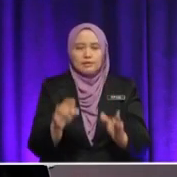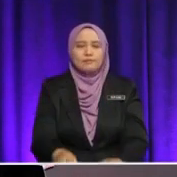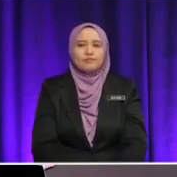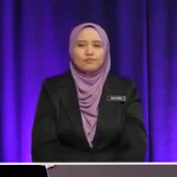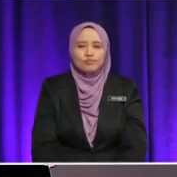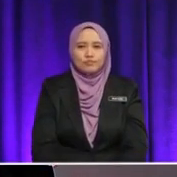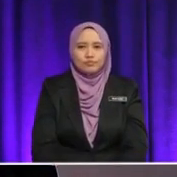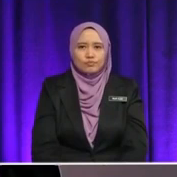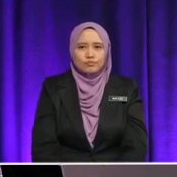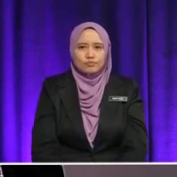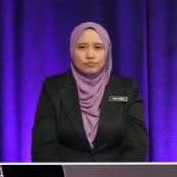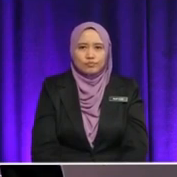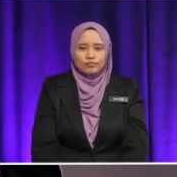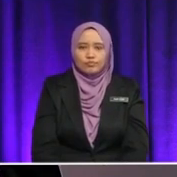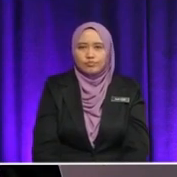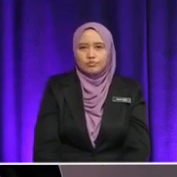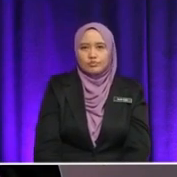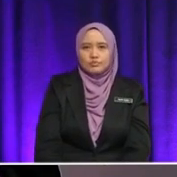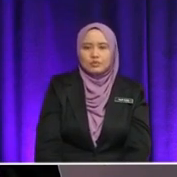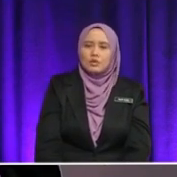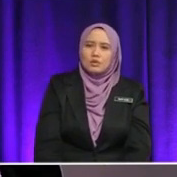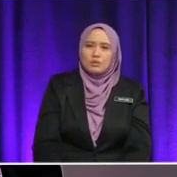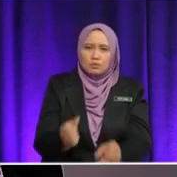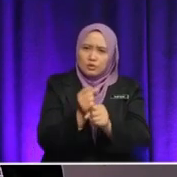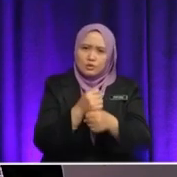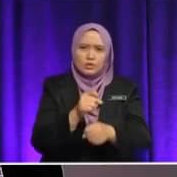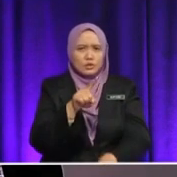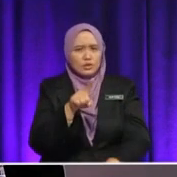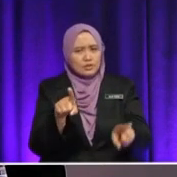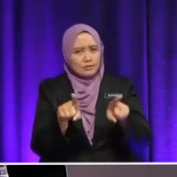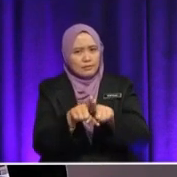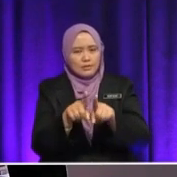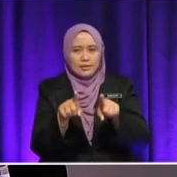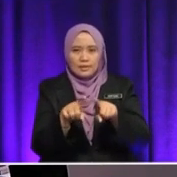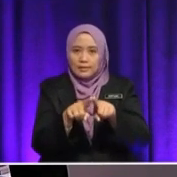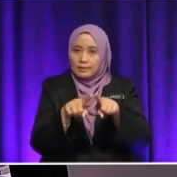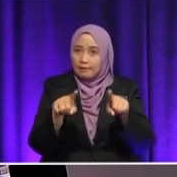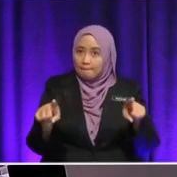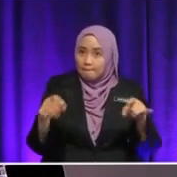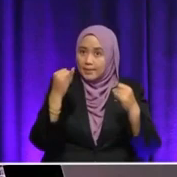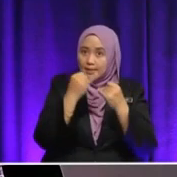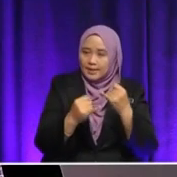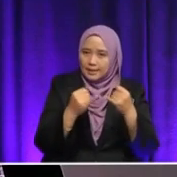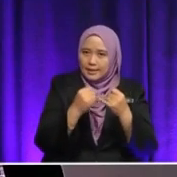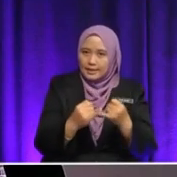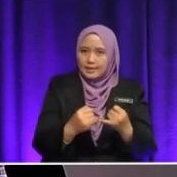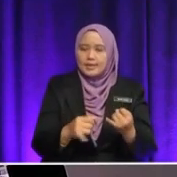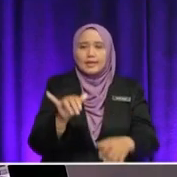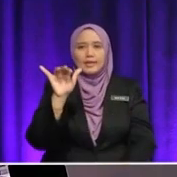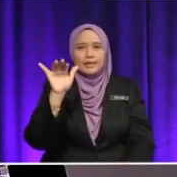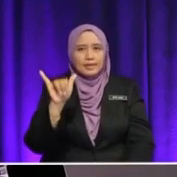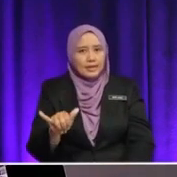penaraya saja cancel atas ya gitu Perasaan sama saja betul bilang aki saja yang bergeser itu